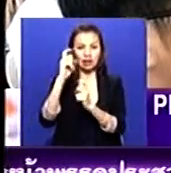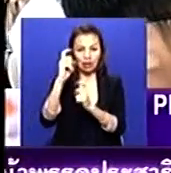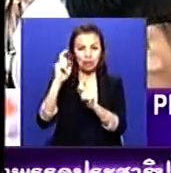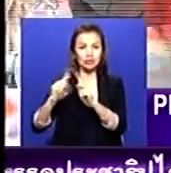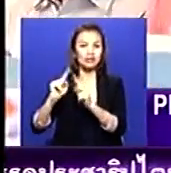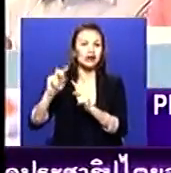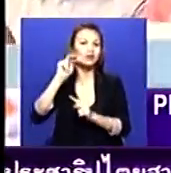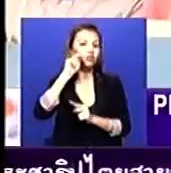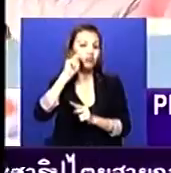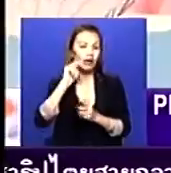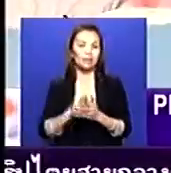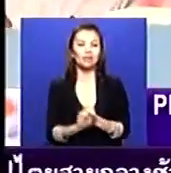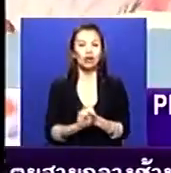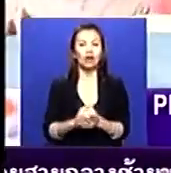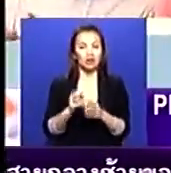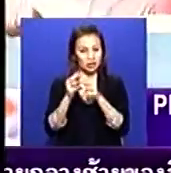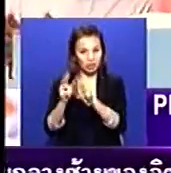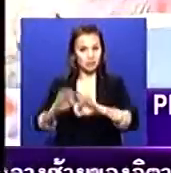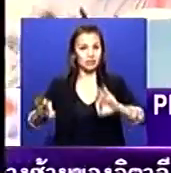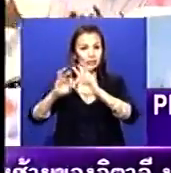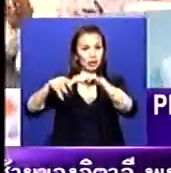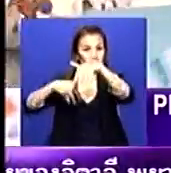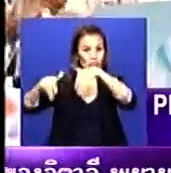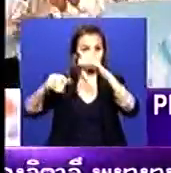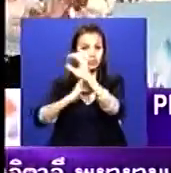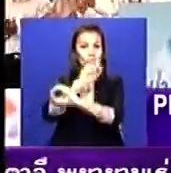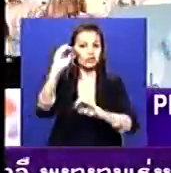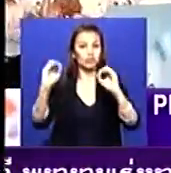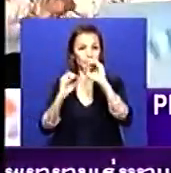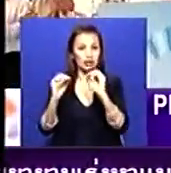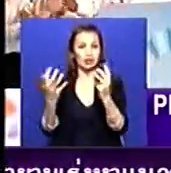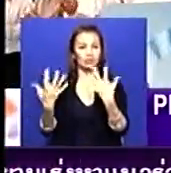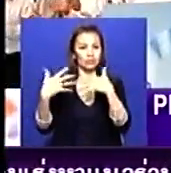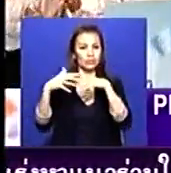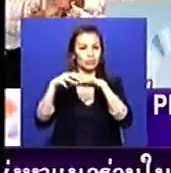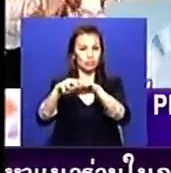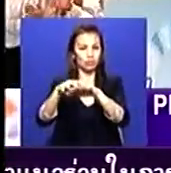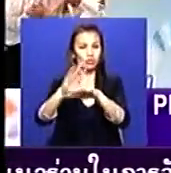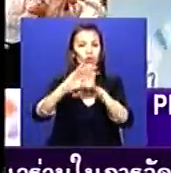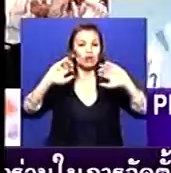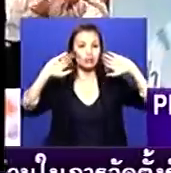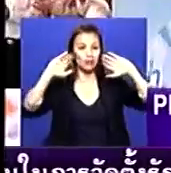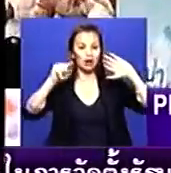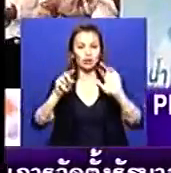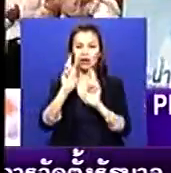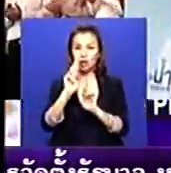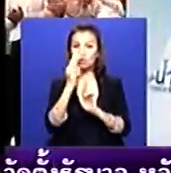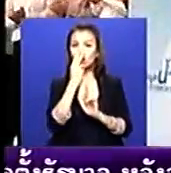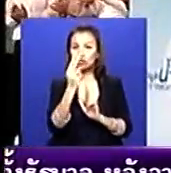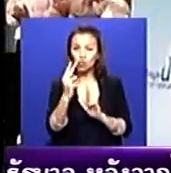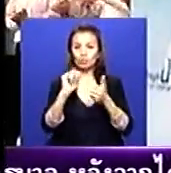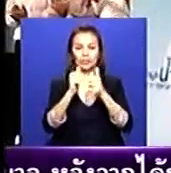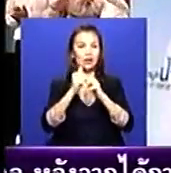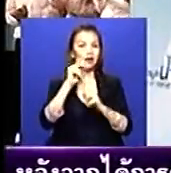ณน้ำโดยเน้นความปลอดภัยของประชาชนเป็นหลักเชื่อมโยง12หน่วยงานภาครัฐในการช่วยติดตามและเฝ้าระวังสถานการณ์น้